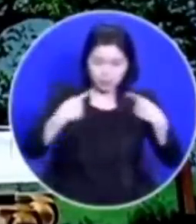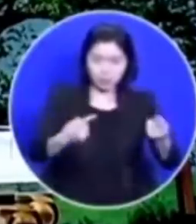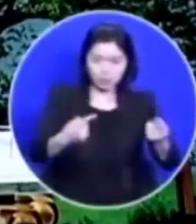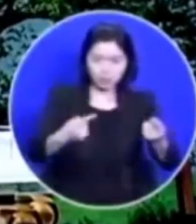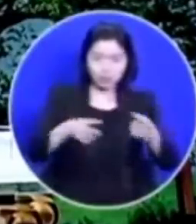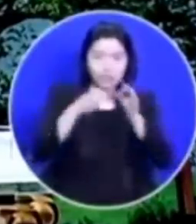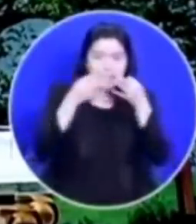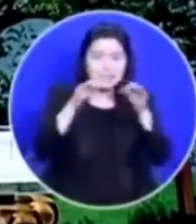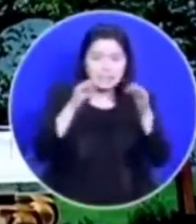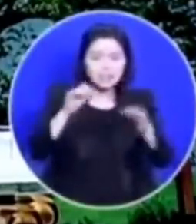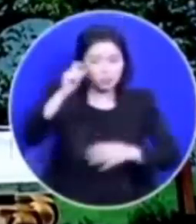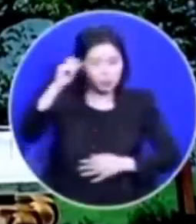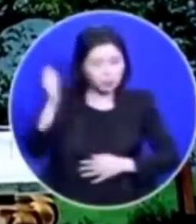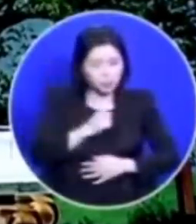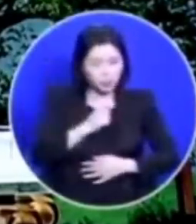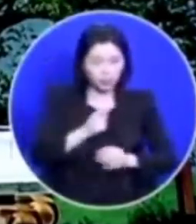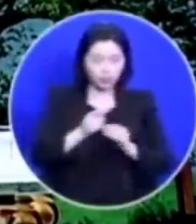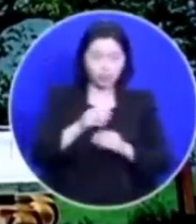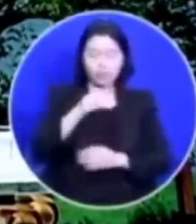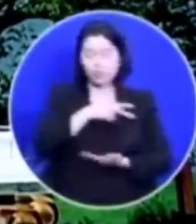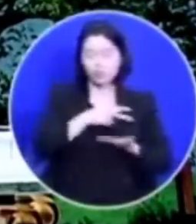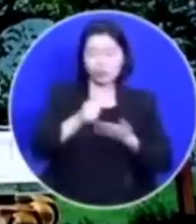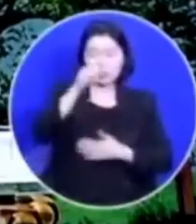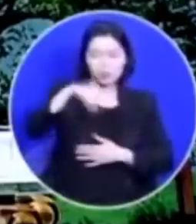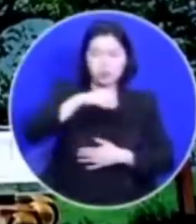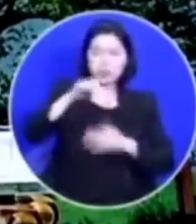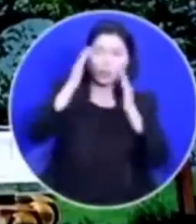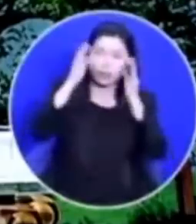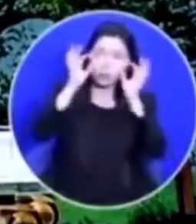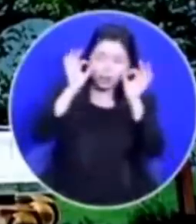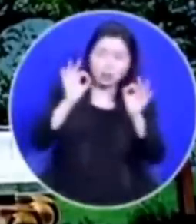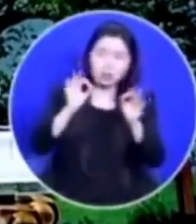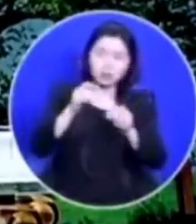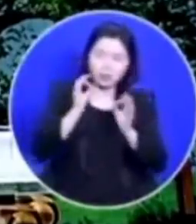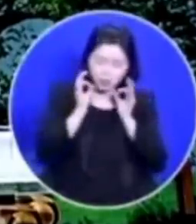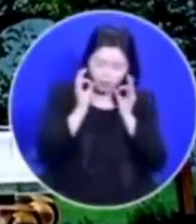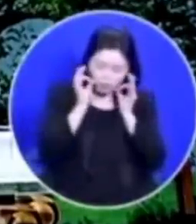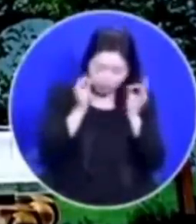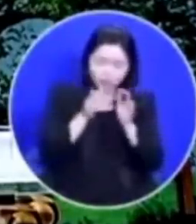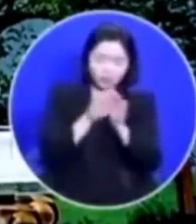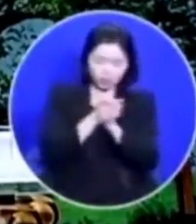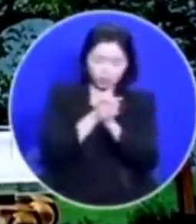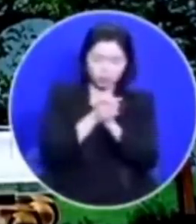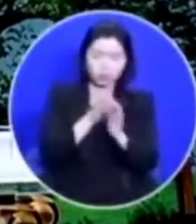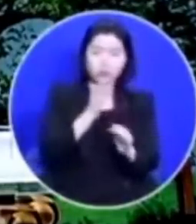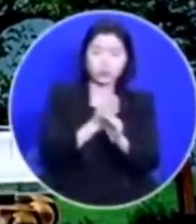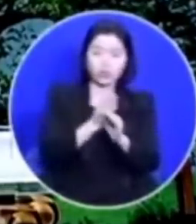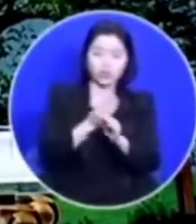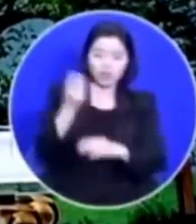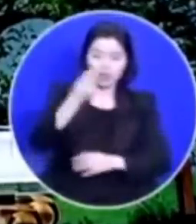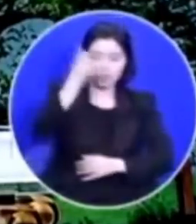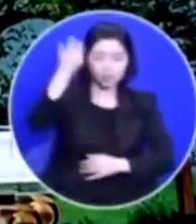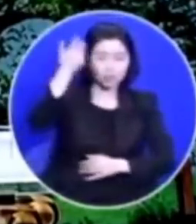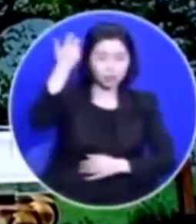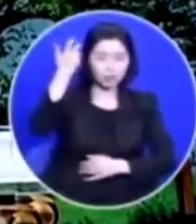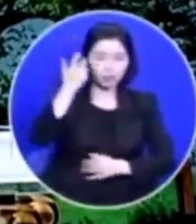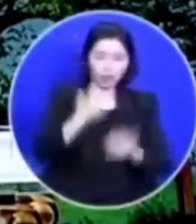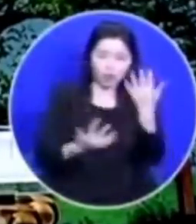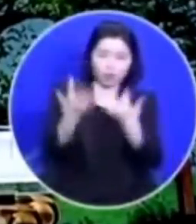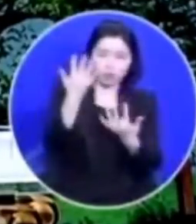정말 주님의 십자가를 바라보면서 안전하게 기도하면서 성령이 불과 같이 이 많은 체험을 하게